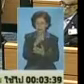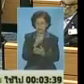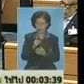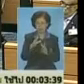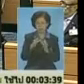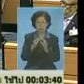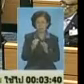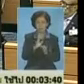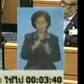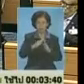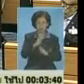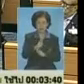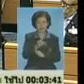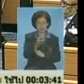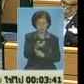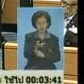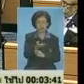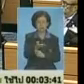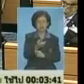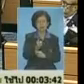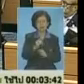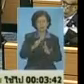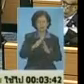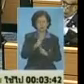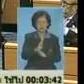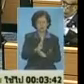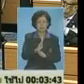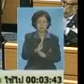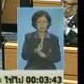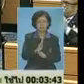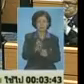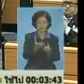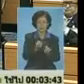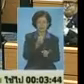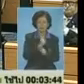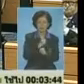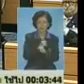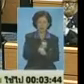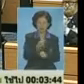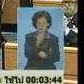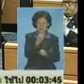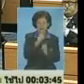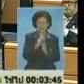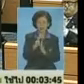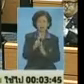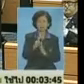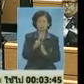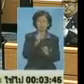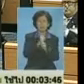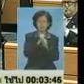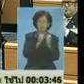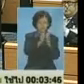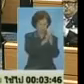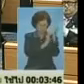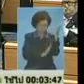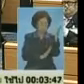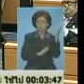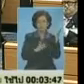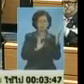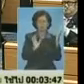ริษัทนี้เนี่ยเป็นบริษัทที่ประมูลได้งานครั้งเดียวเพราะฉะนั้นจะไปสร้างทั่วประเทศมันสร้างไม่ได้หรอ